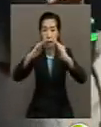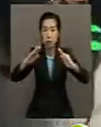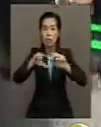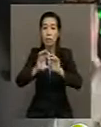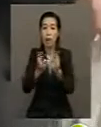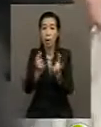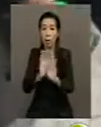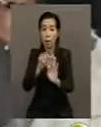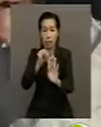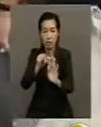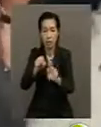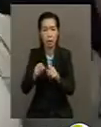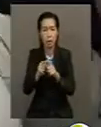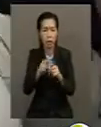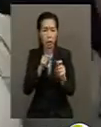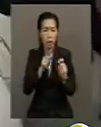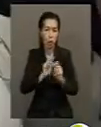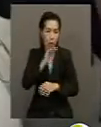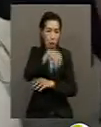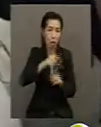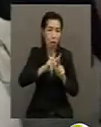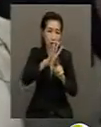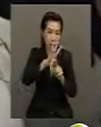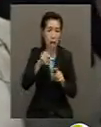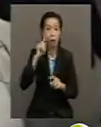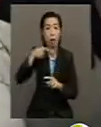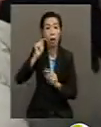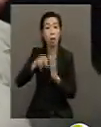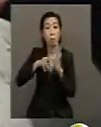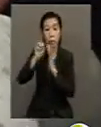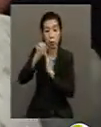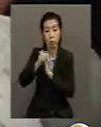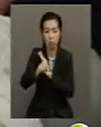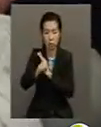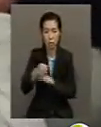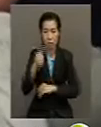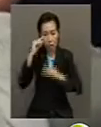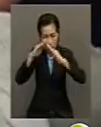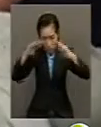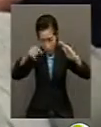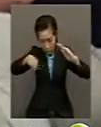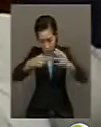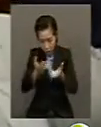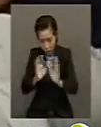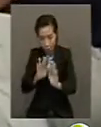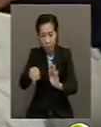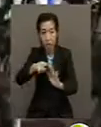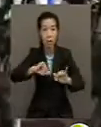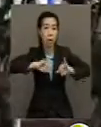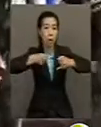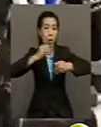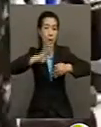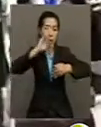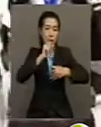อยู่ในตำบลคลอง4อำเภอคลองหลวงจังหวัดปทุมธานีโกดังแห่งนี้เป็นของบริษัทศิลามั่นค